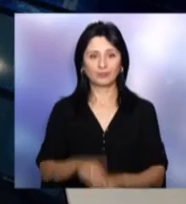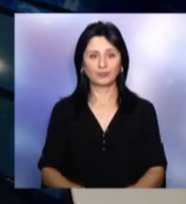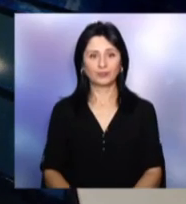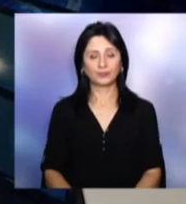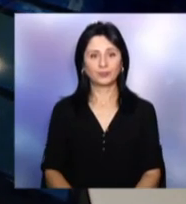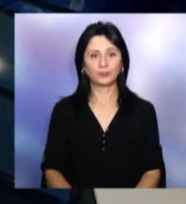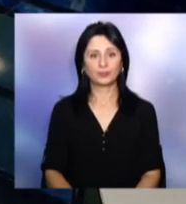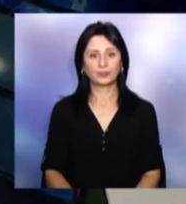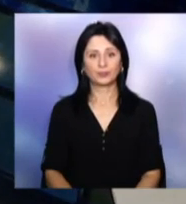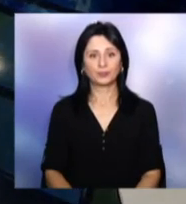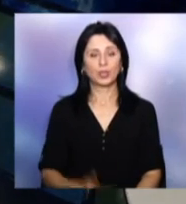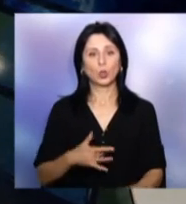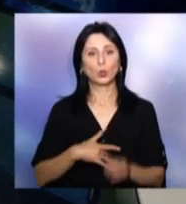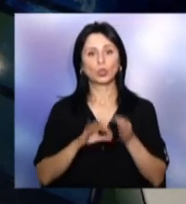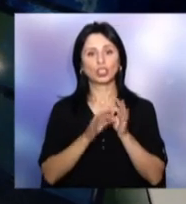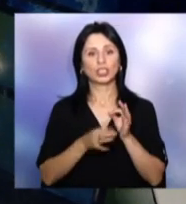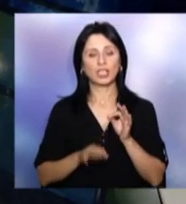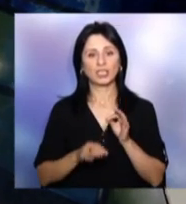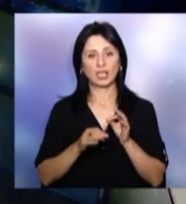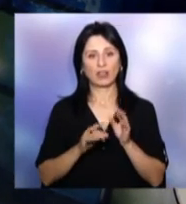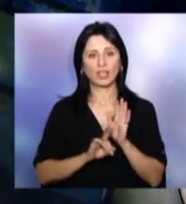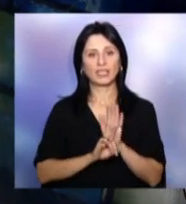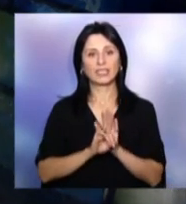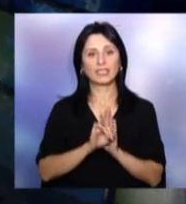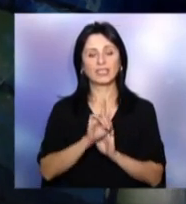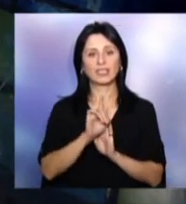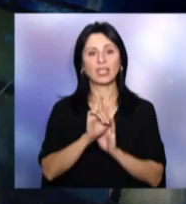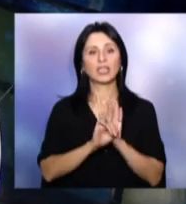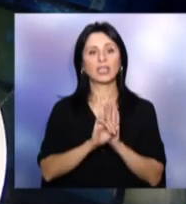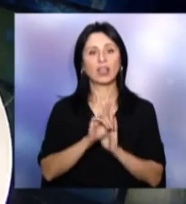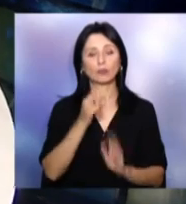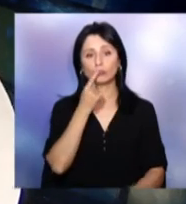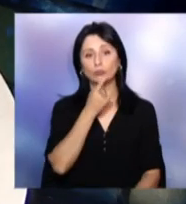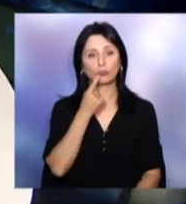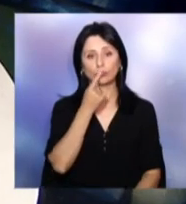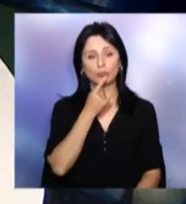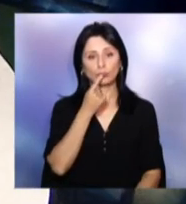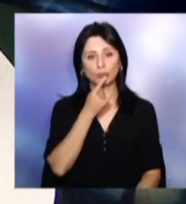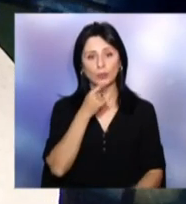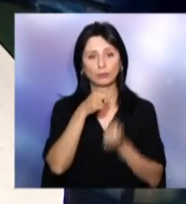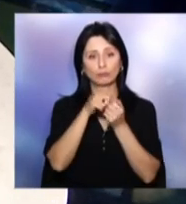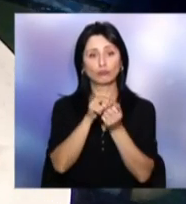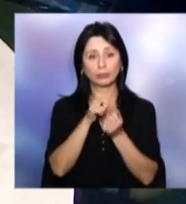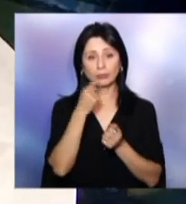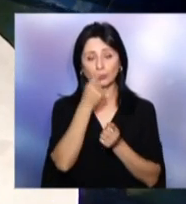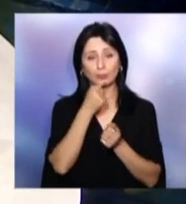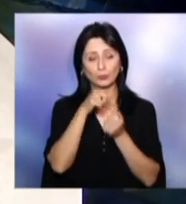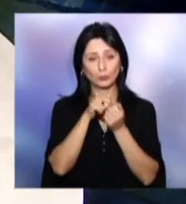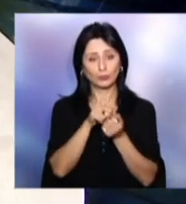ახლოს. კუჭ-ნაწლავის სისტემა იწყება, დავიწყოთ ტუჩებიდან. პროცესი იწყება